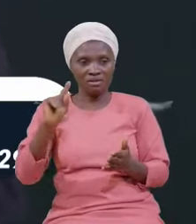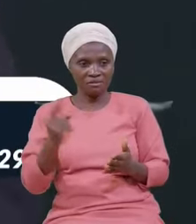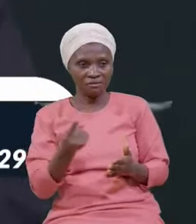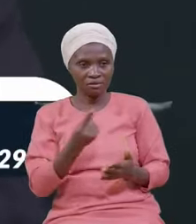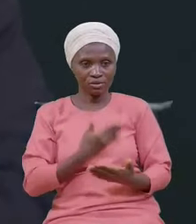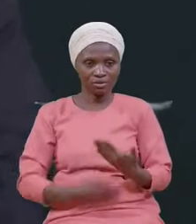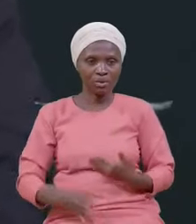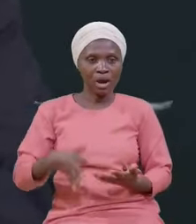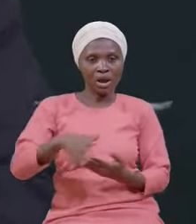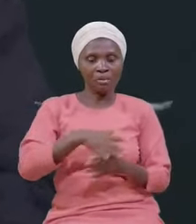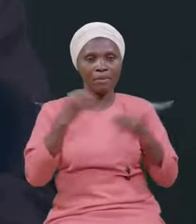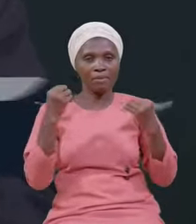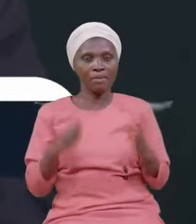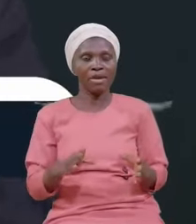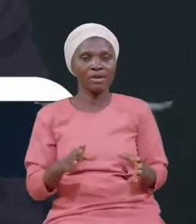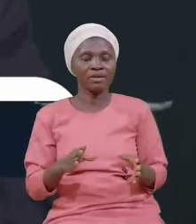Troisième élément,